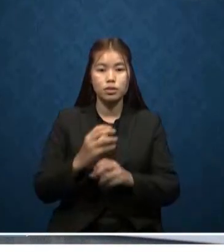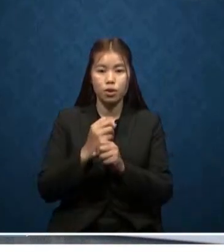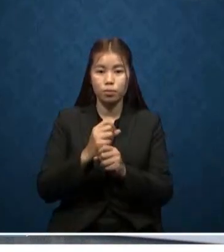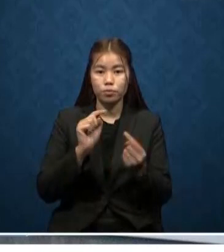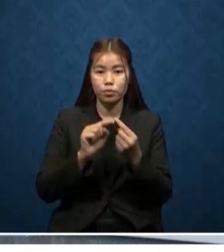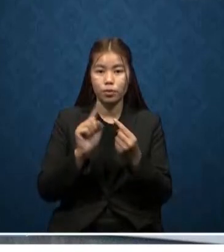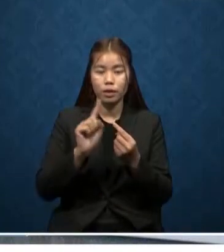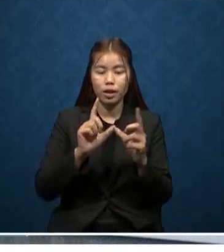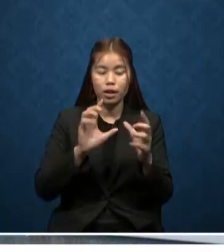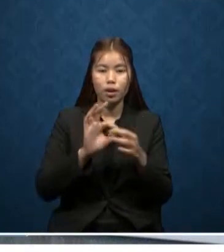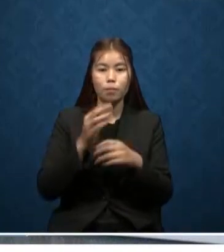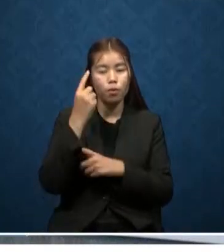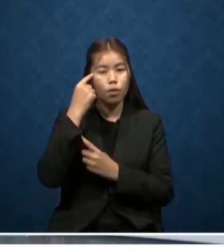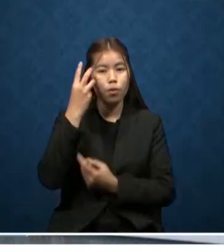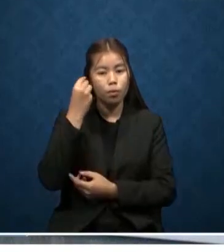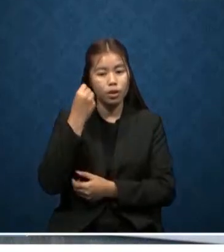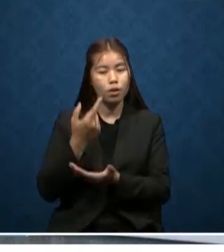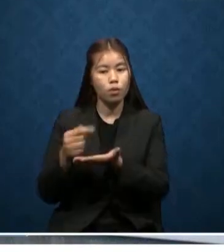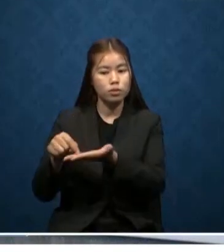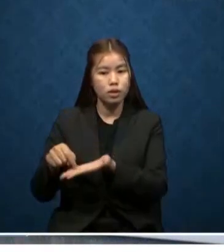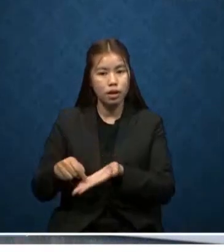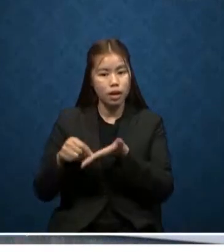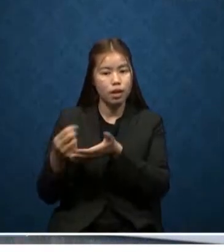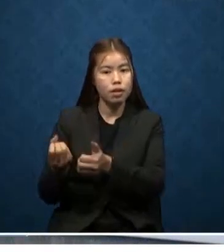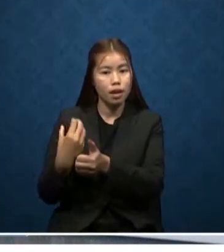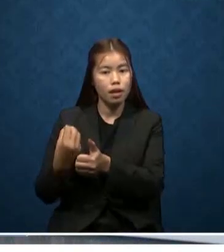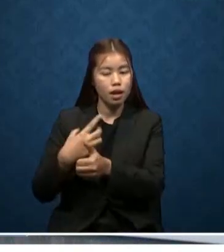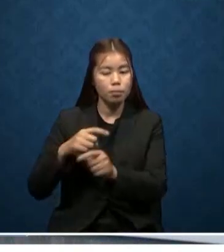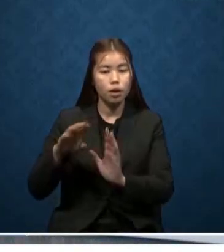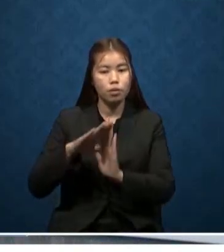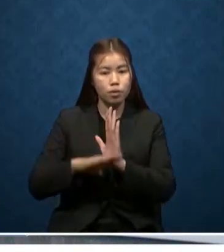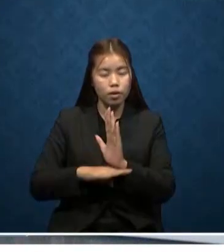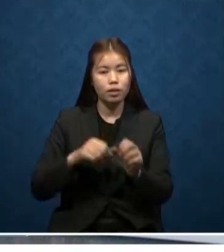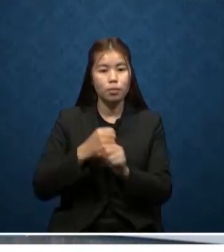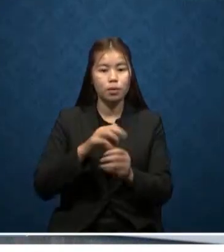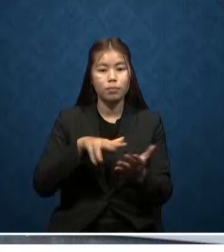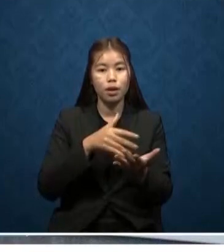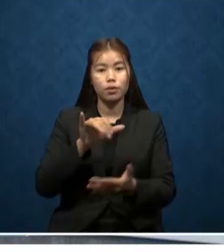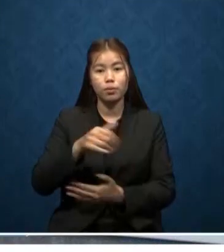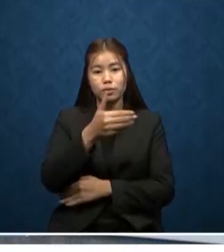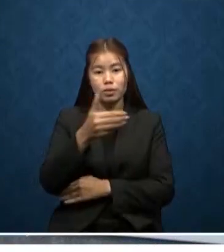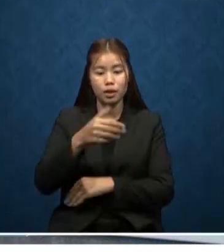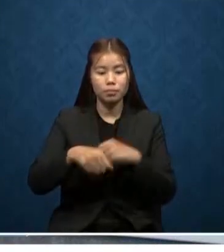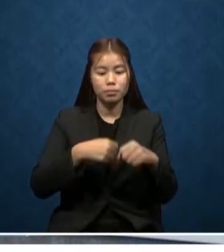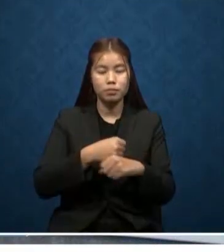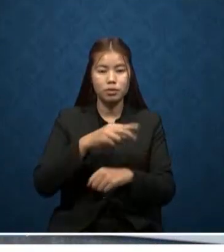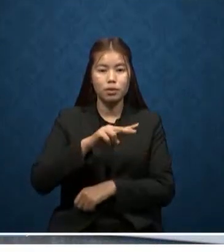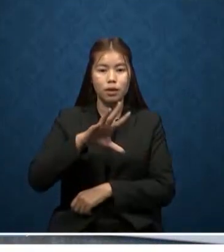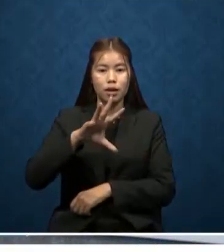กับข้อคิดเห็นและข้อเสนอแนะในเรื่องเกี่ยวกับการดำเนินการยุธศาสตร์ชาติปี